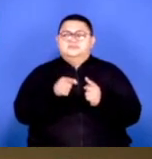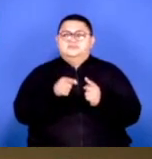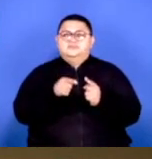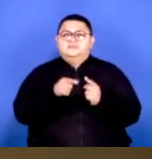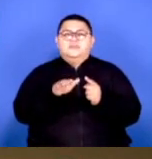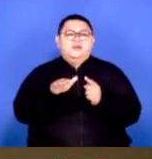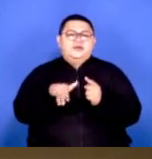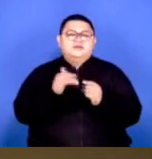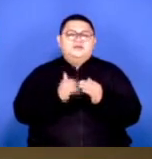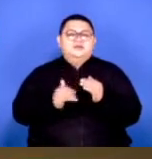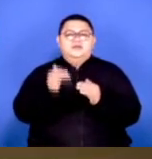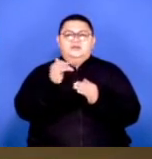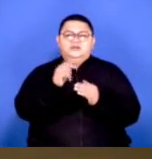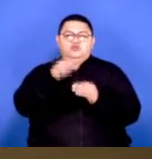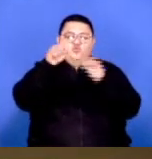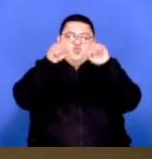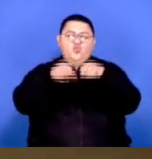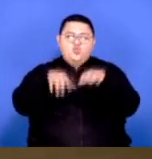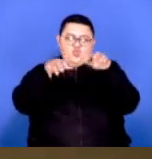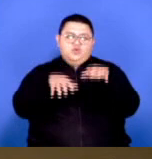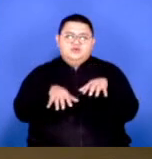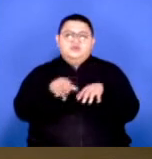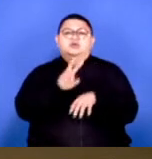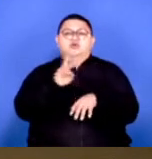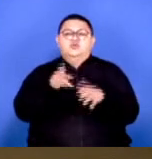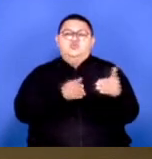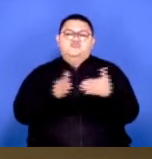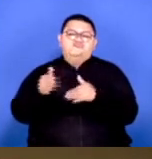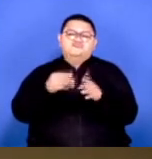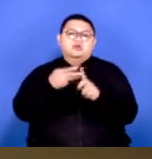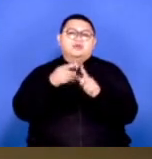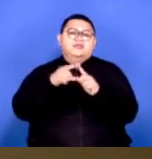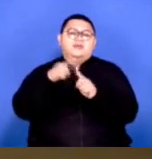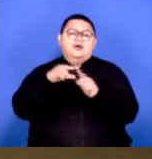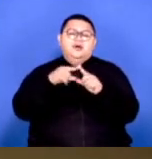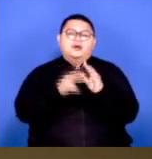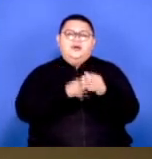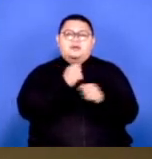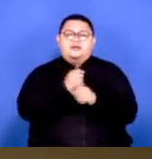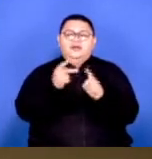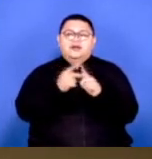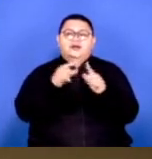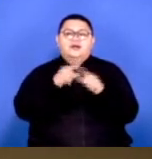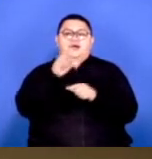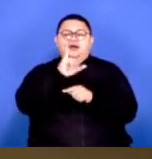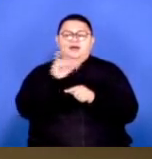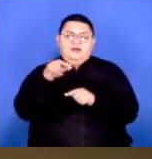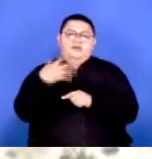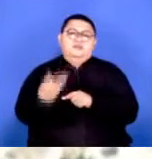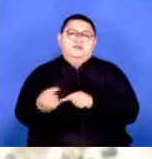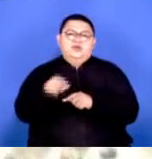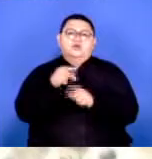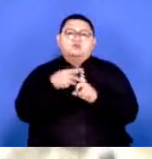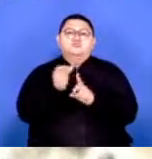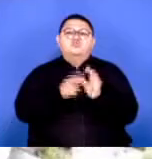masih tingginya intensitas curah hujan dan meluapnya dua anak sungai Batanghari. Ini membuat banjir yang melanda Kabupaten Bungu semakin